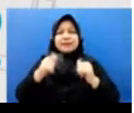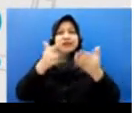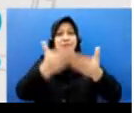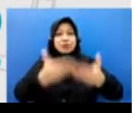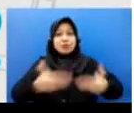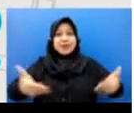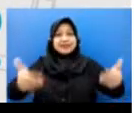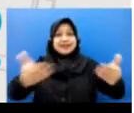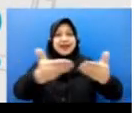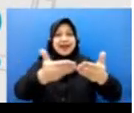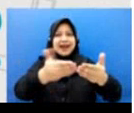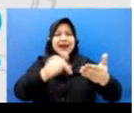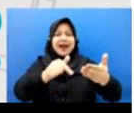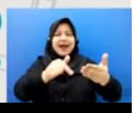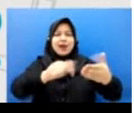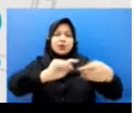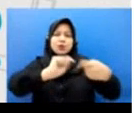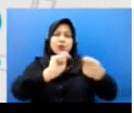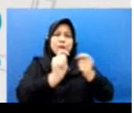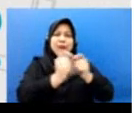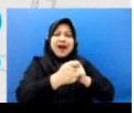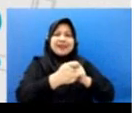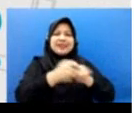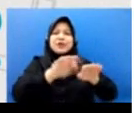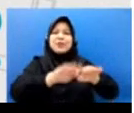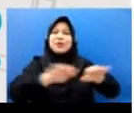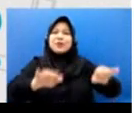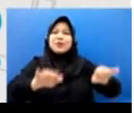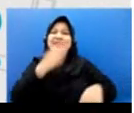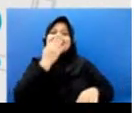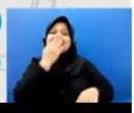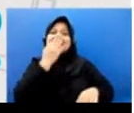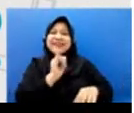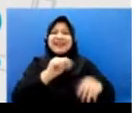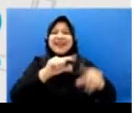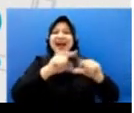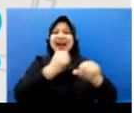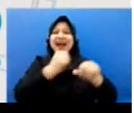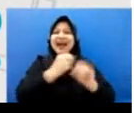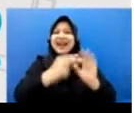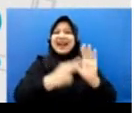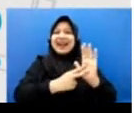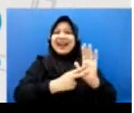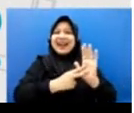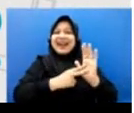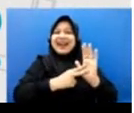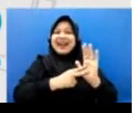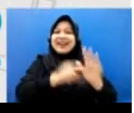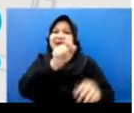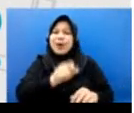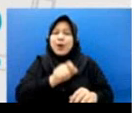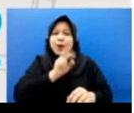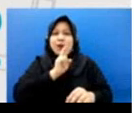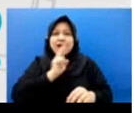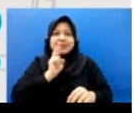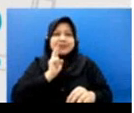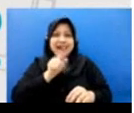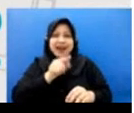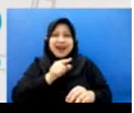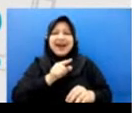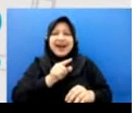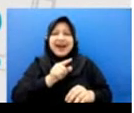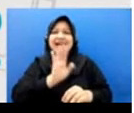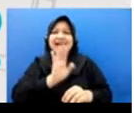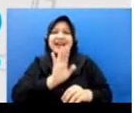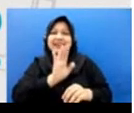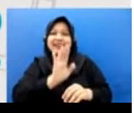siswa itu seperti agen, seperti secret agent, ya, agen rahasia yang harus bisa memecahkan masalah yang